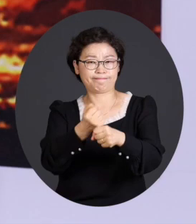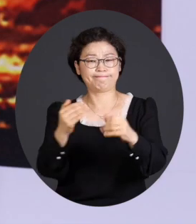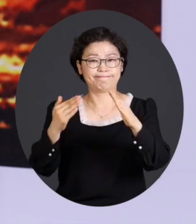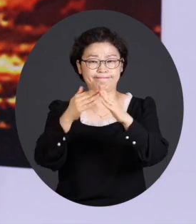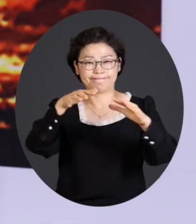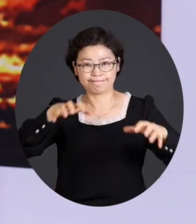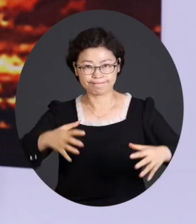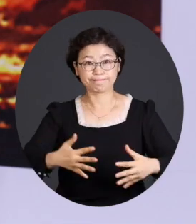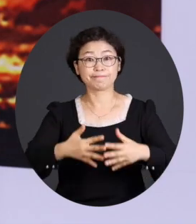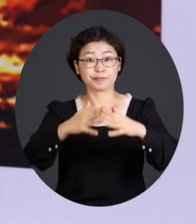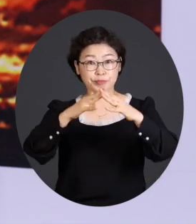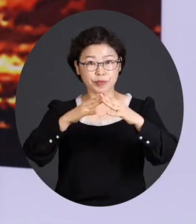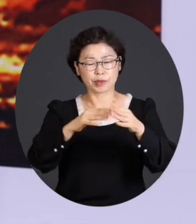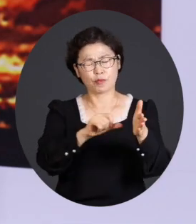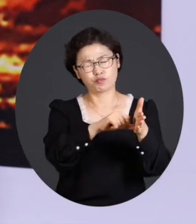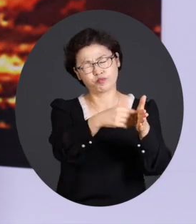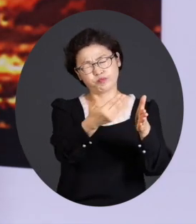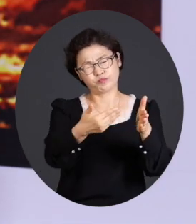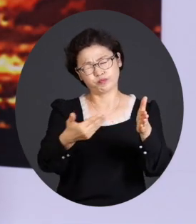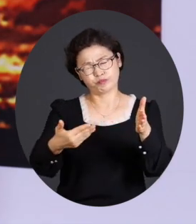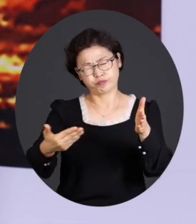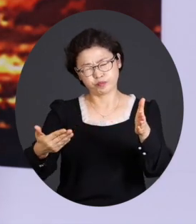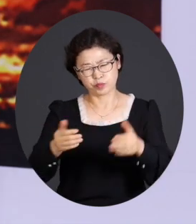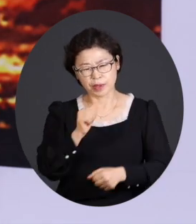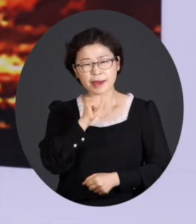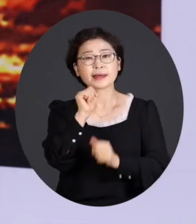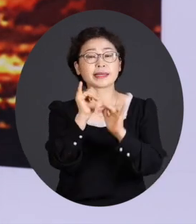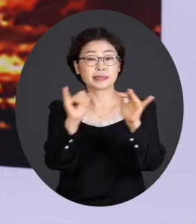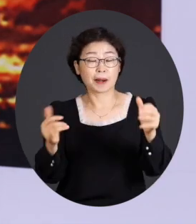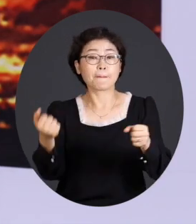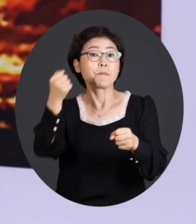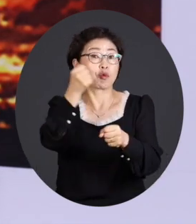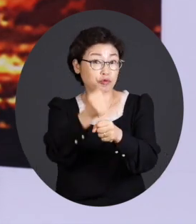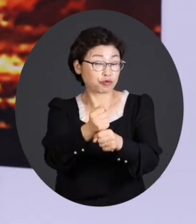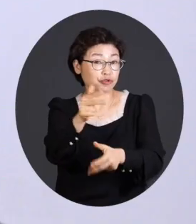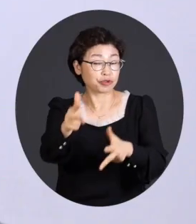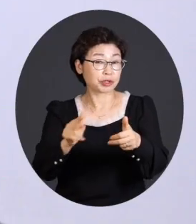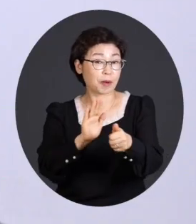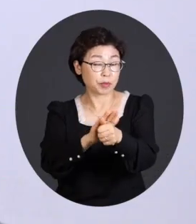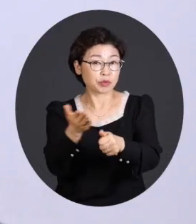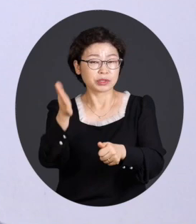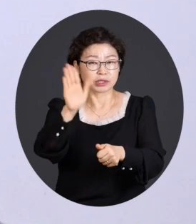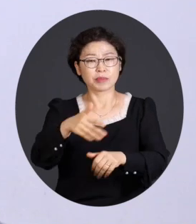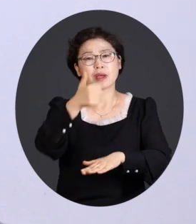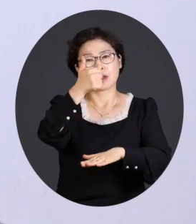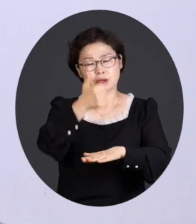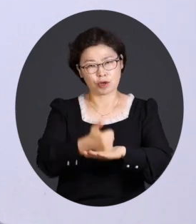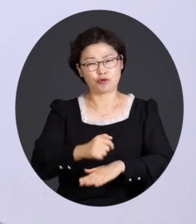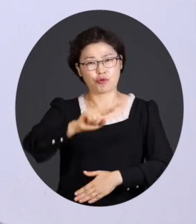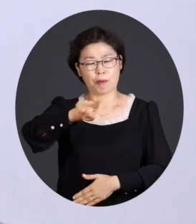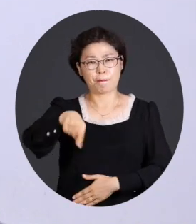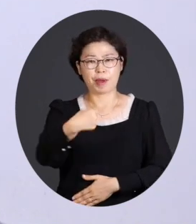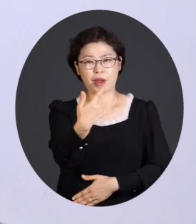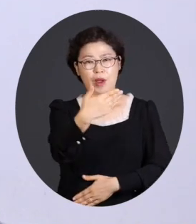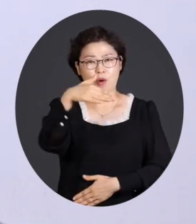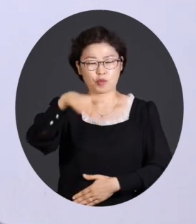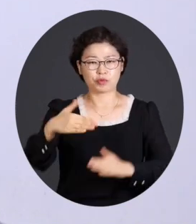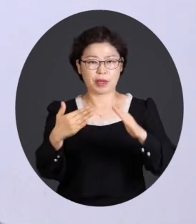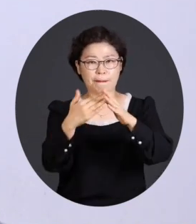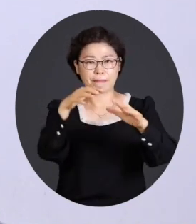세웠습니다. 오랜 시간 난민 정착 복구 사업을 실시했지만 결국 109곳의